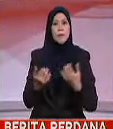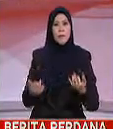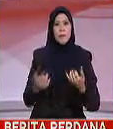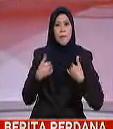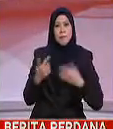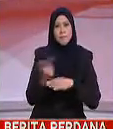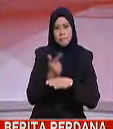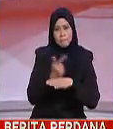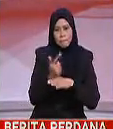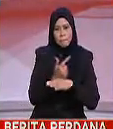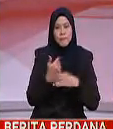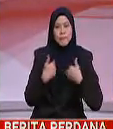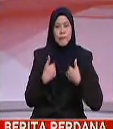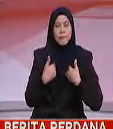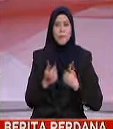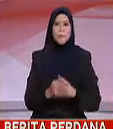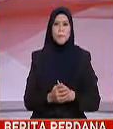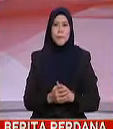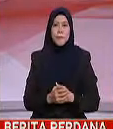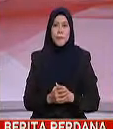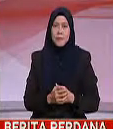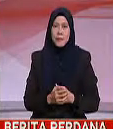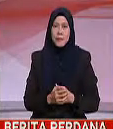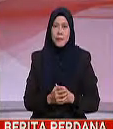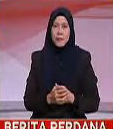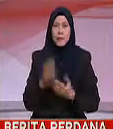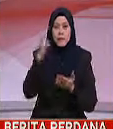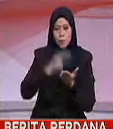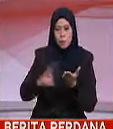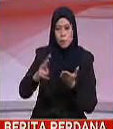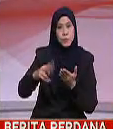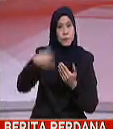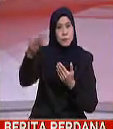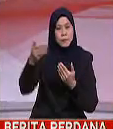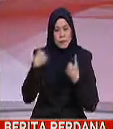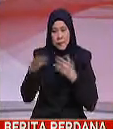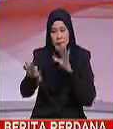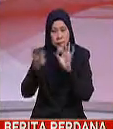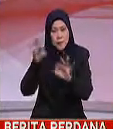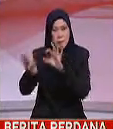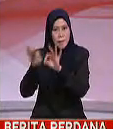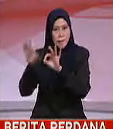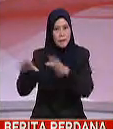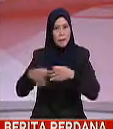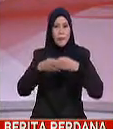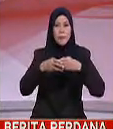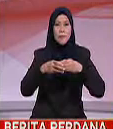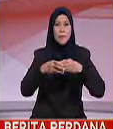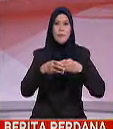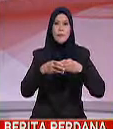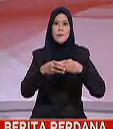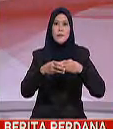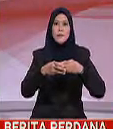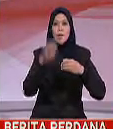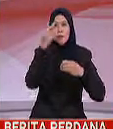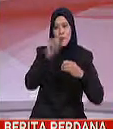training at MSN, and then in next 2 weeks we have selections. So we have selections for